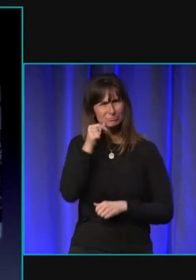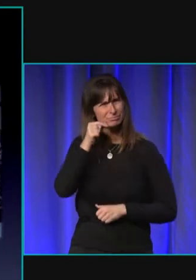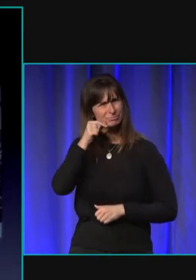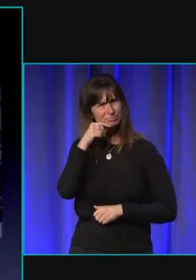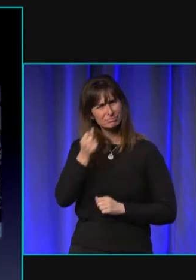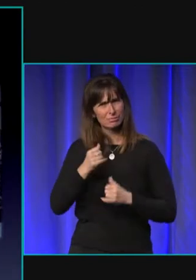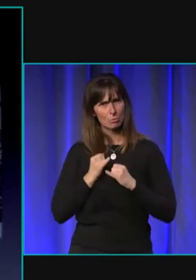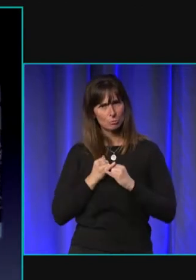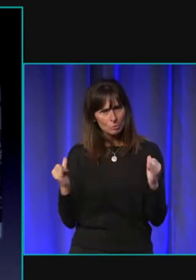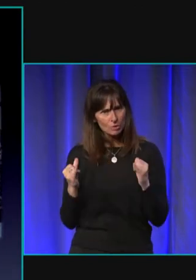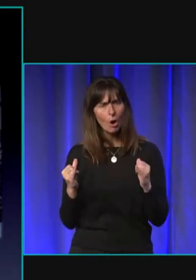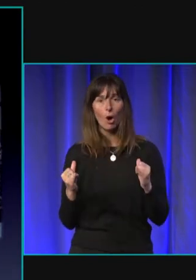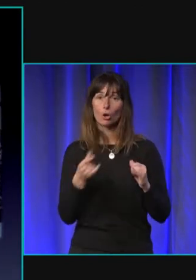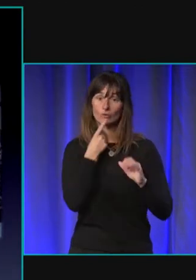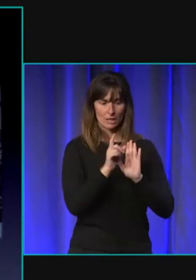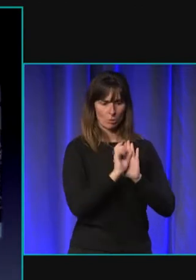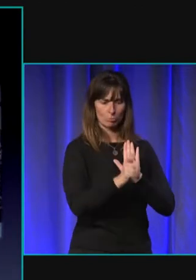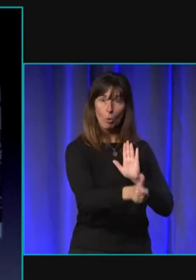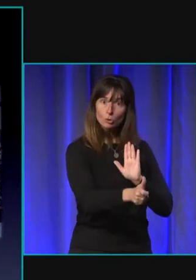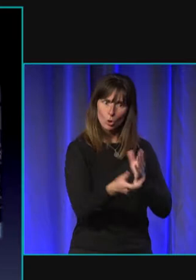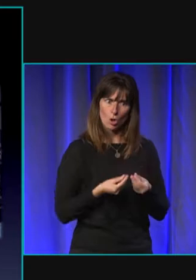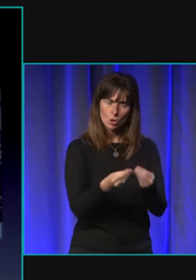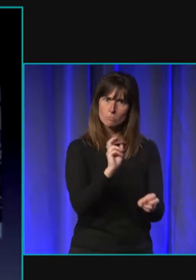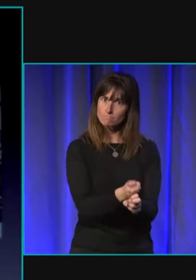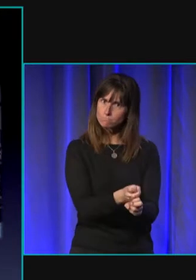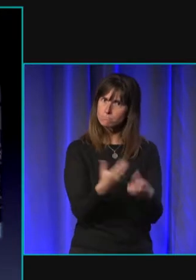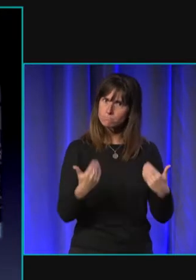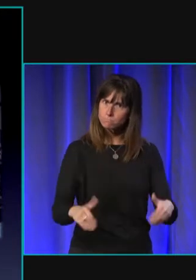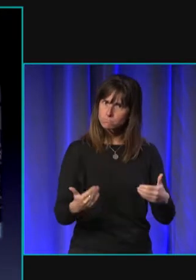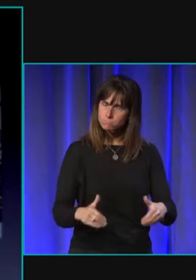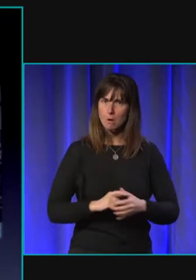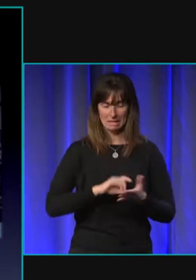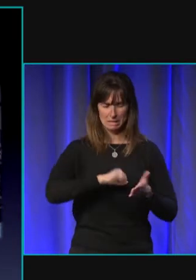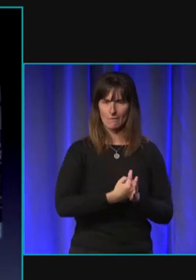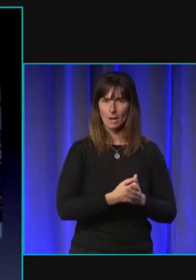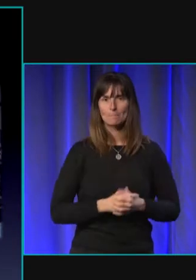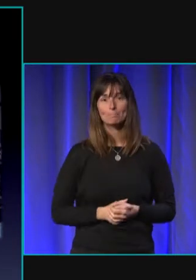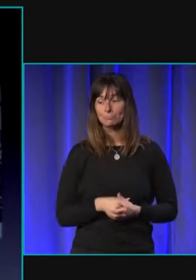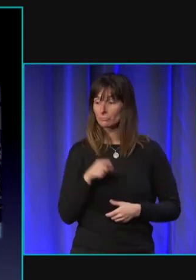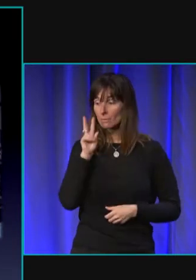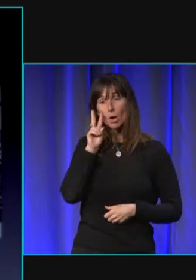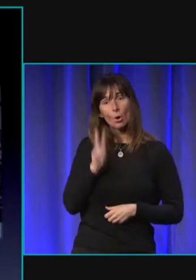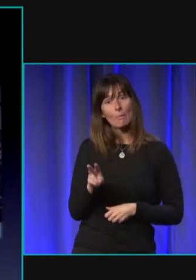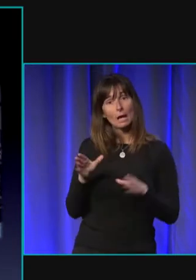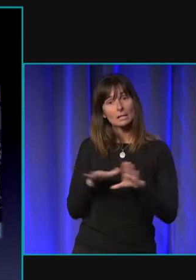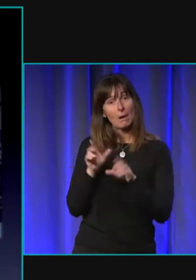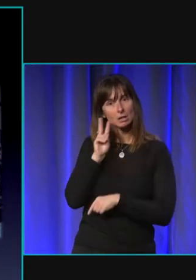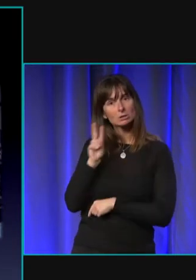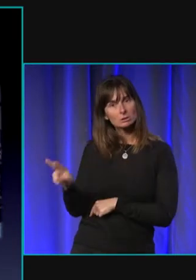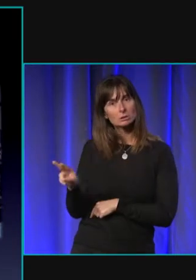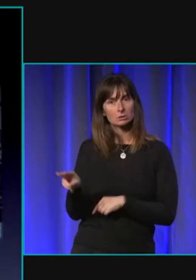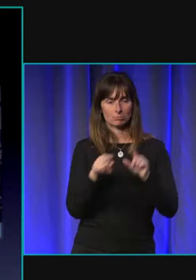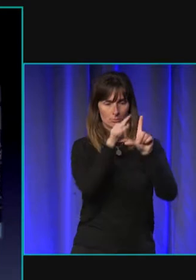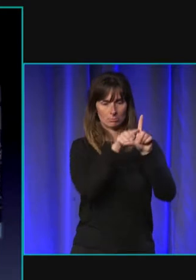Donc c'est un protocole qui est très très très très très dur. Et donc au cours de chaque sprint que vous voyez ici sur l'axe